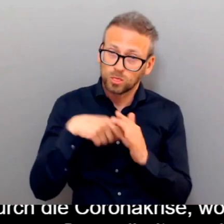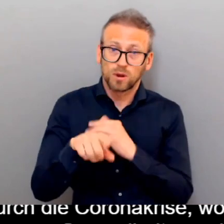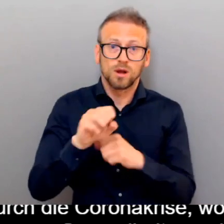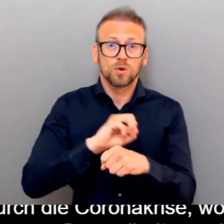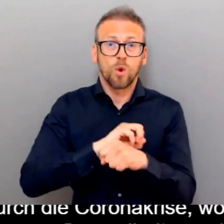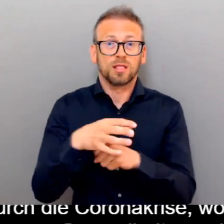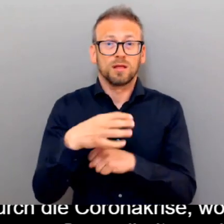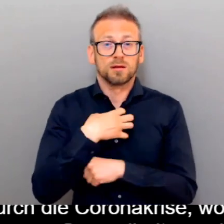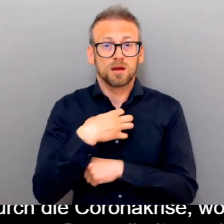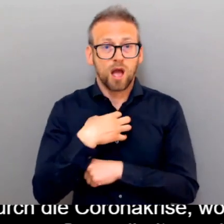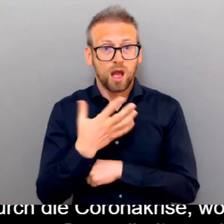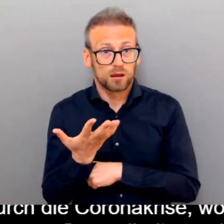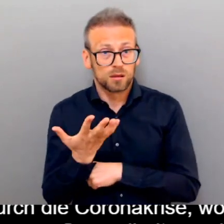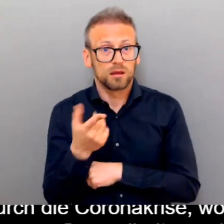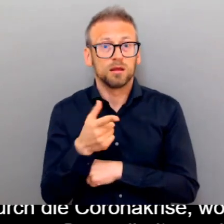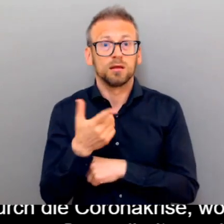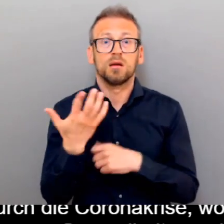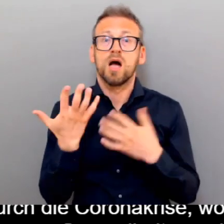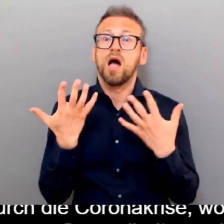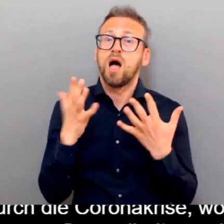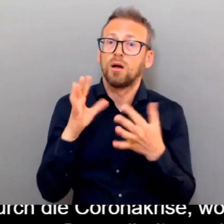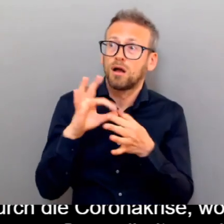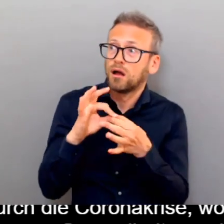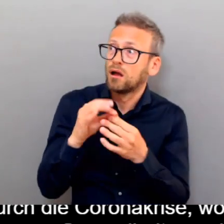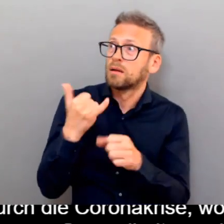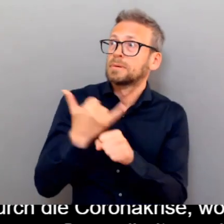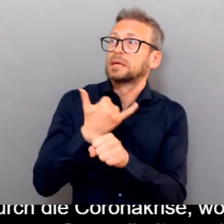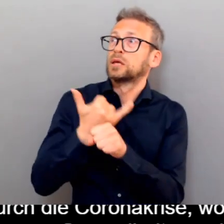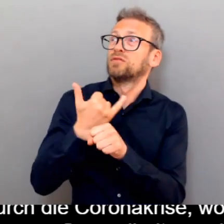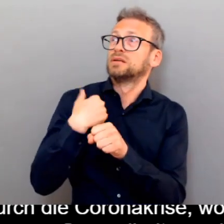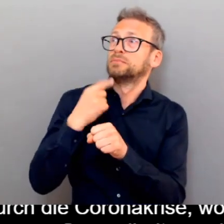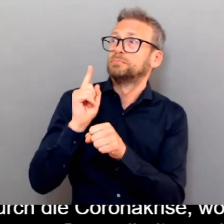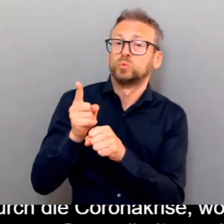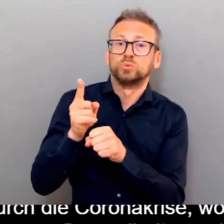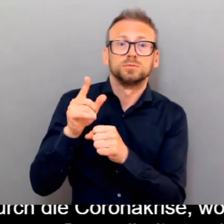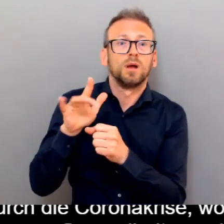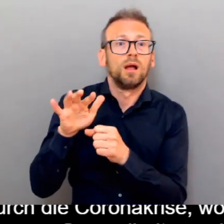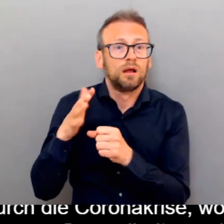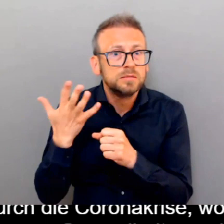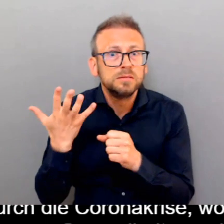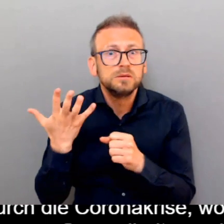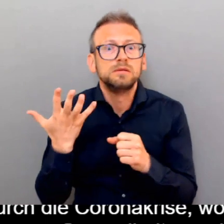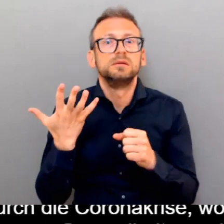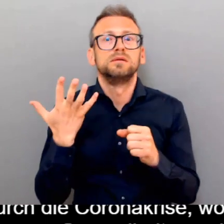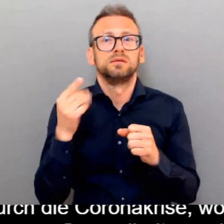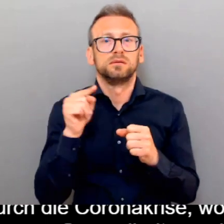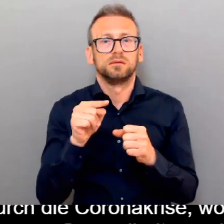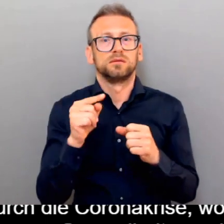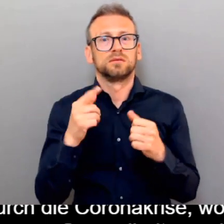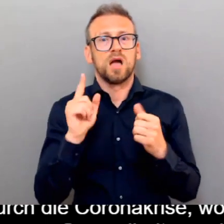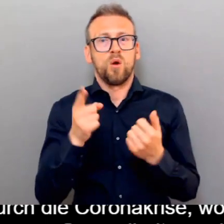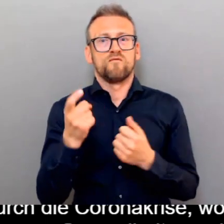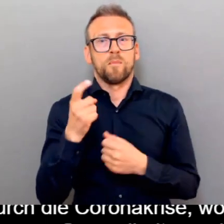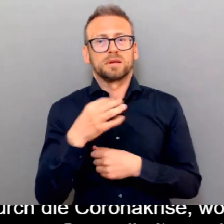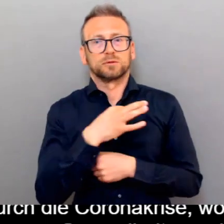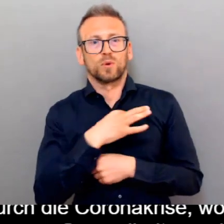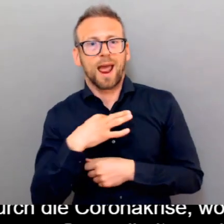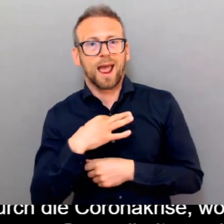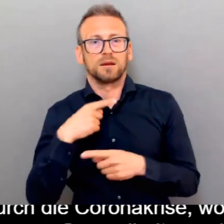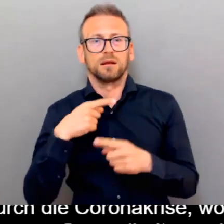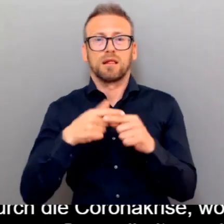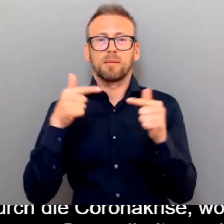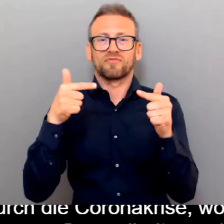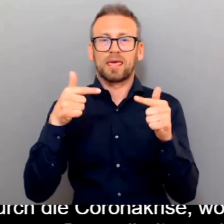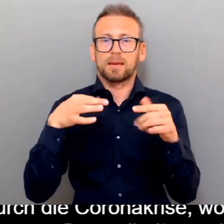dafür hat es jetzt nicht die Corona-Krise bedurft. So setzen wir uns ja seit Langem schon für bessere Bezahlung, eben entsprechend